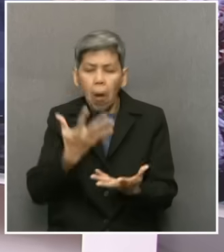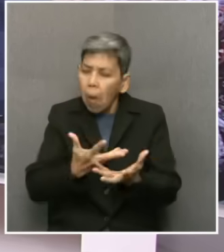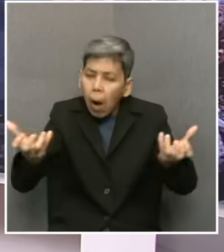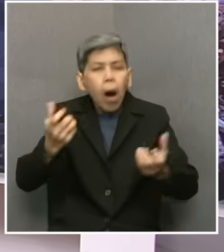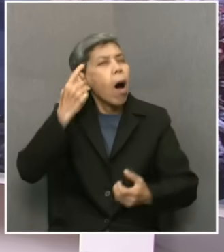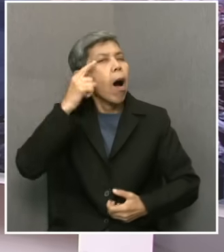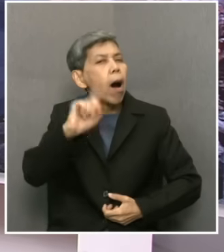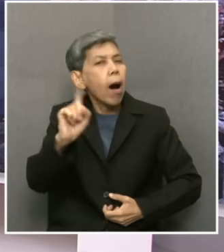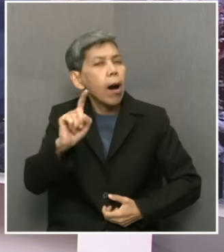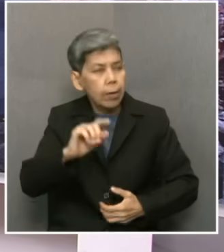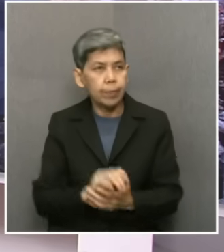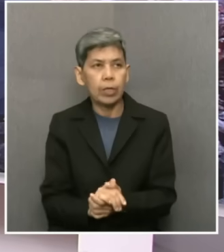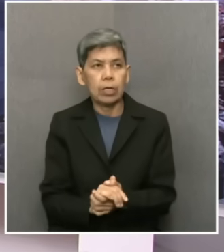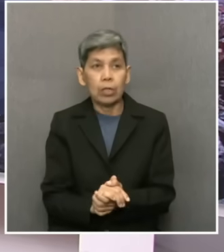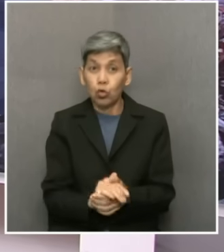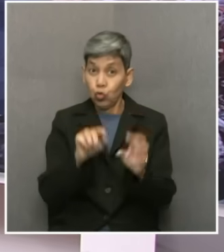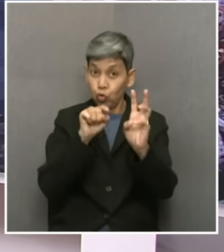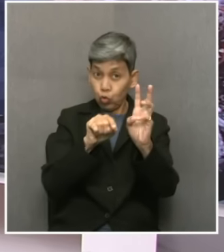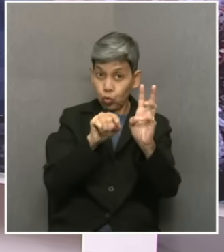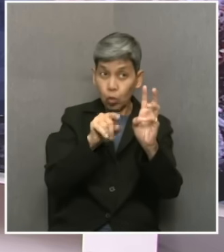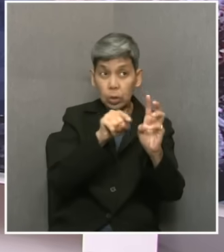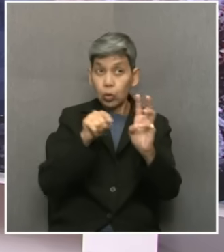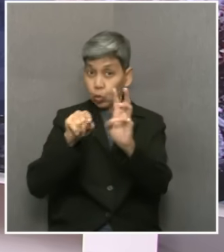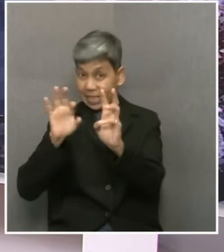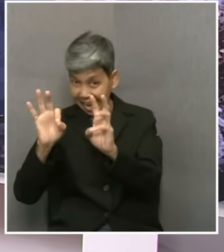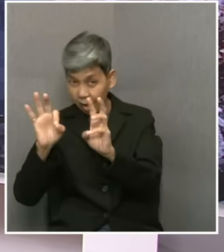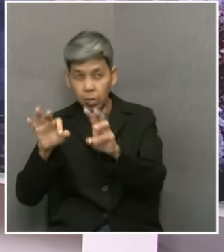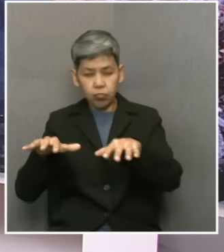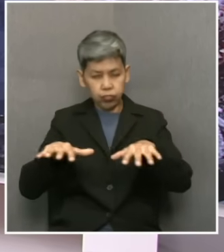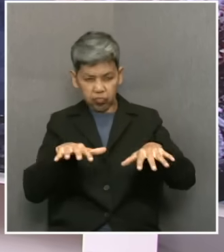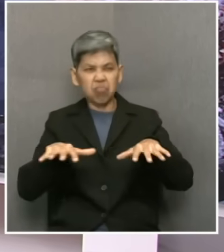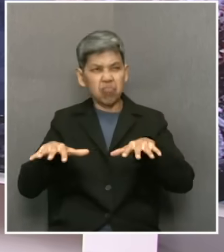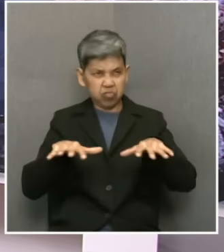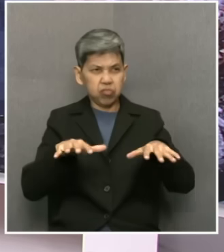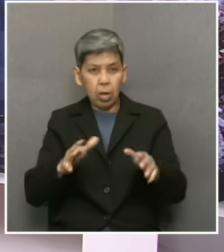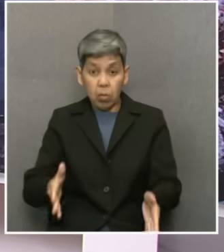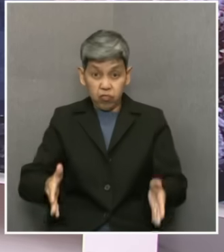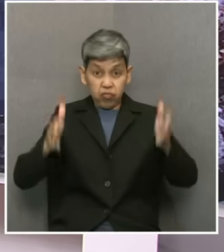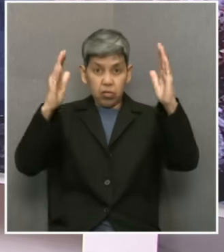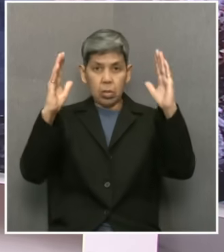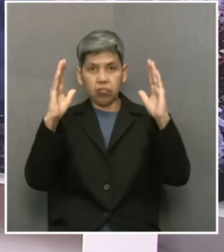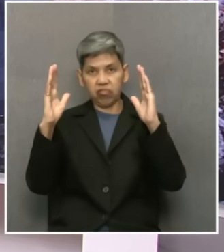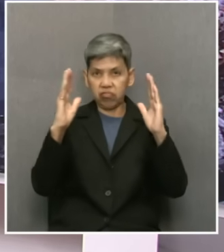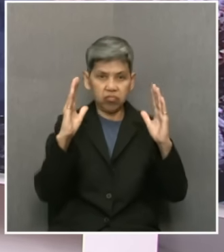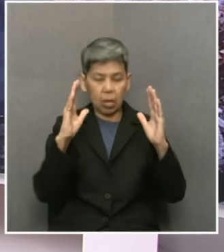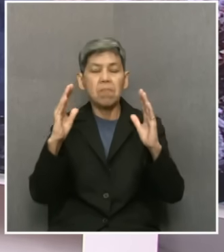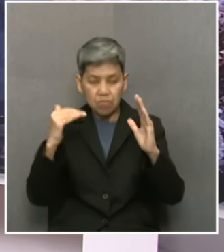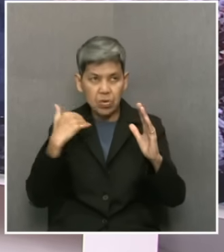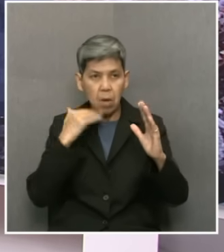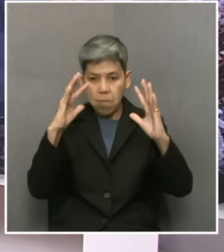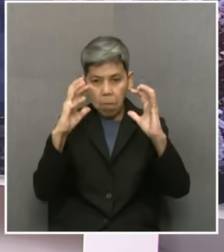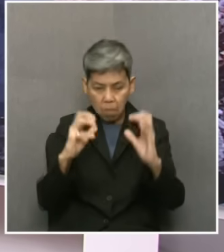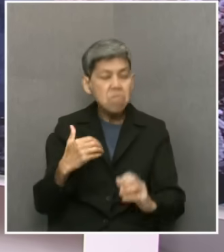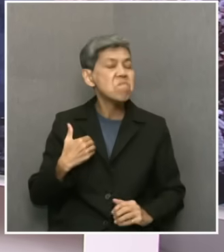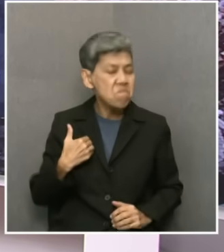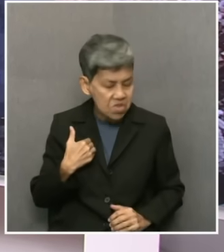าดไหนนะคะขนาด 6 ถึง 6.9 สั่นไหวรุนแรงมากอาคารก็เริ่มเสียหายแล้วก็อาจจะพังทลาย